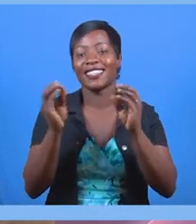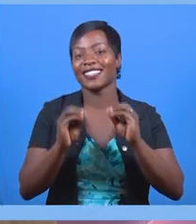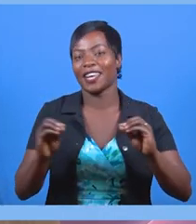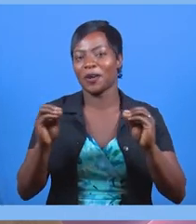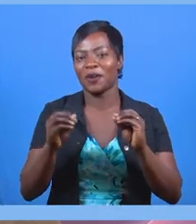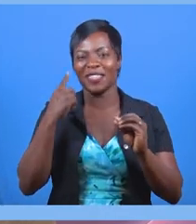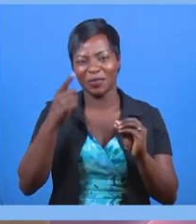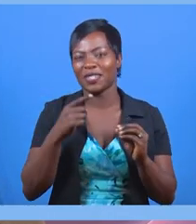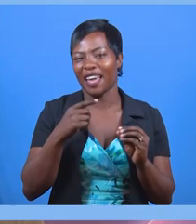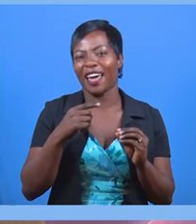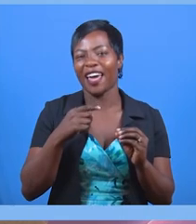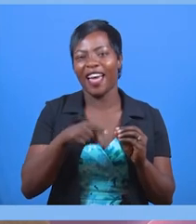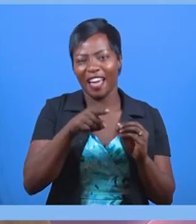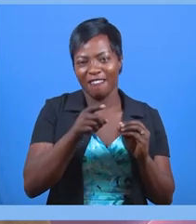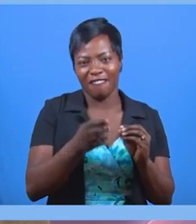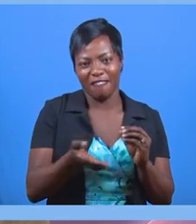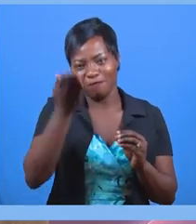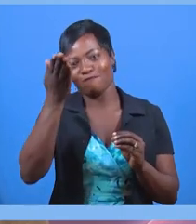Zvokuti ini ndinoona sekuti zvine